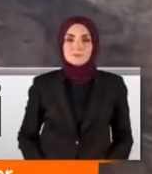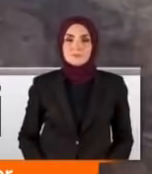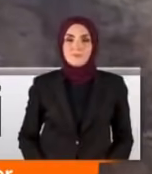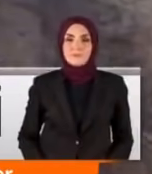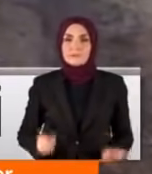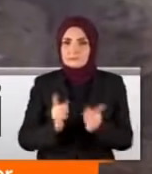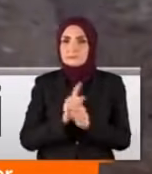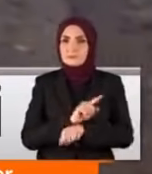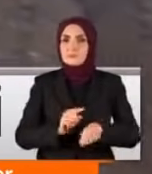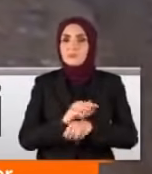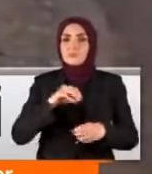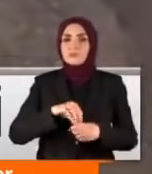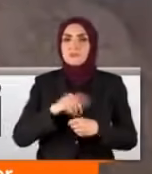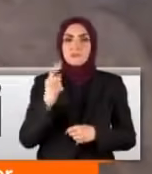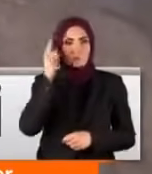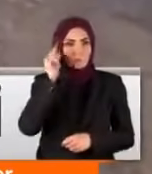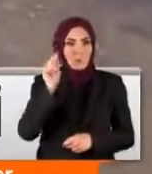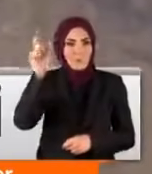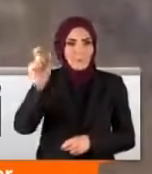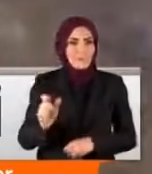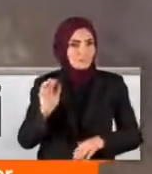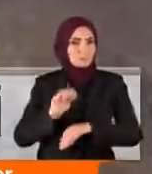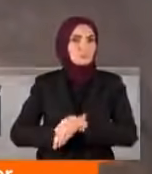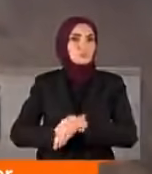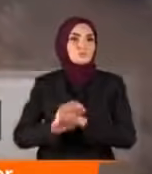Çok geçmeden de bir şüpheli suçüstü yakalandı.